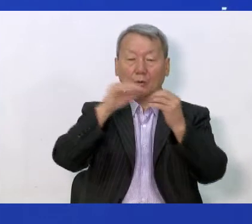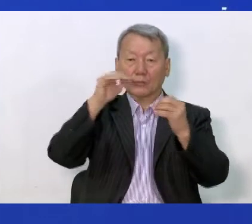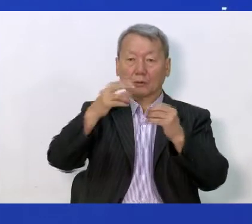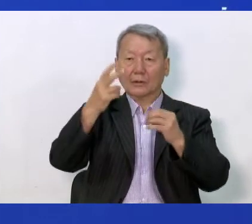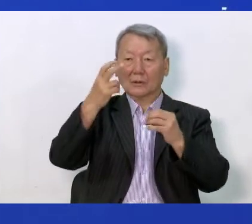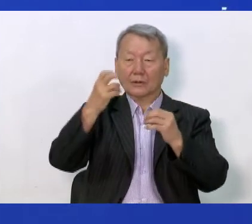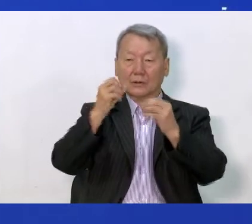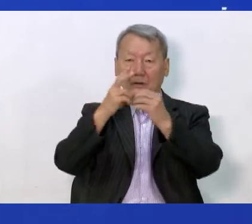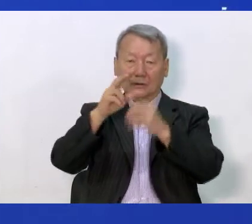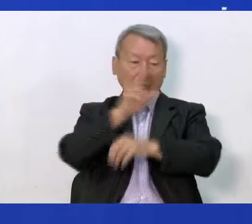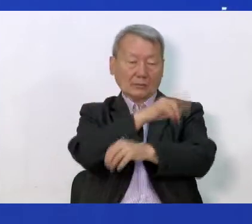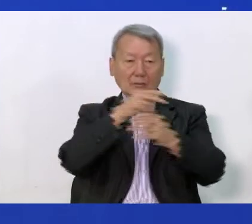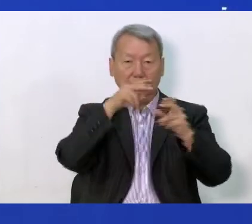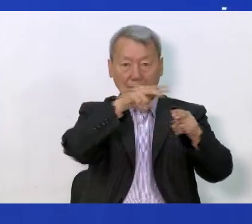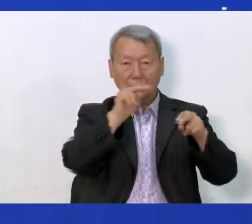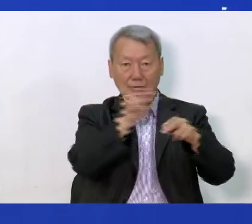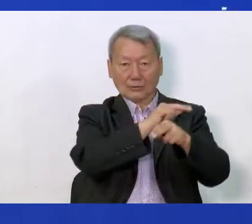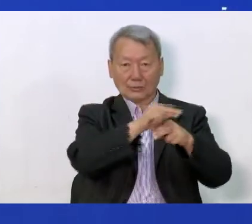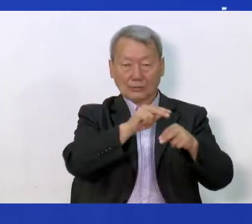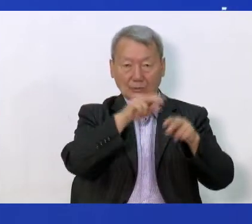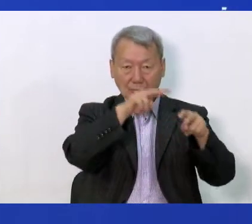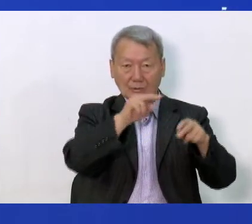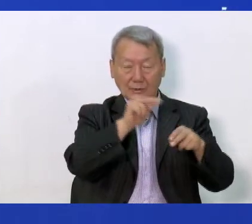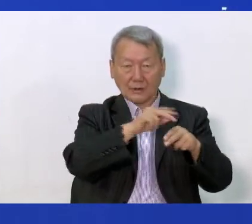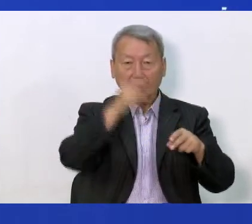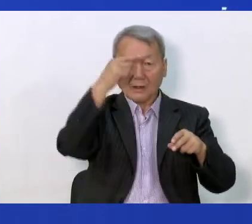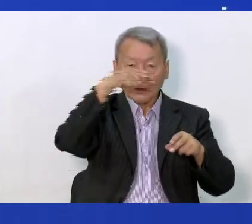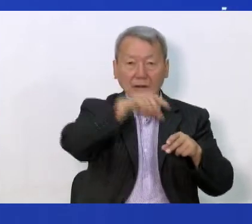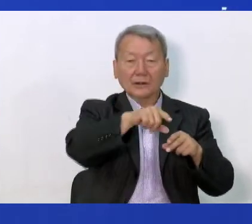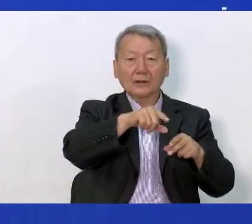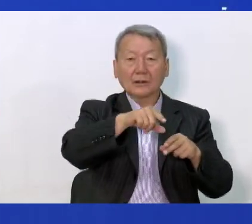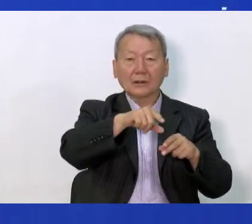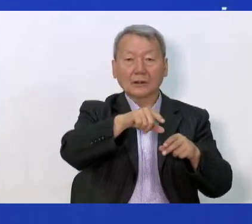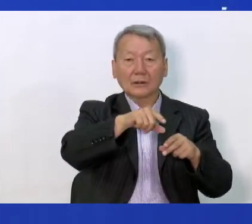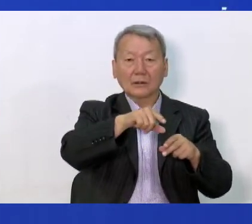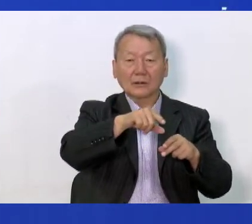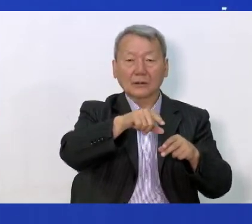10227 бейтап стационардык дарыланууда. Алардын ичинен